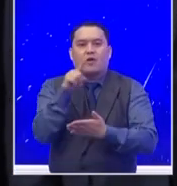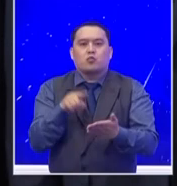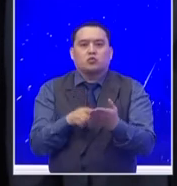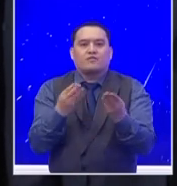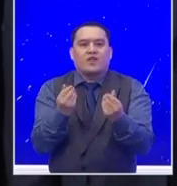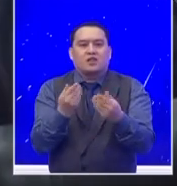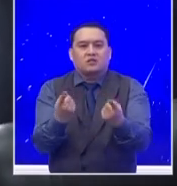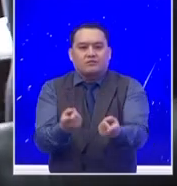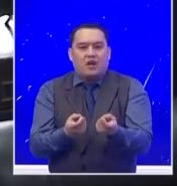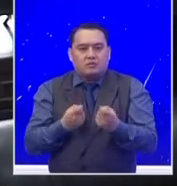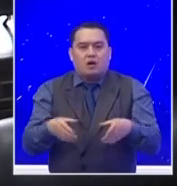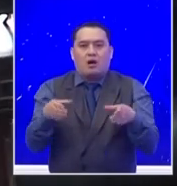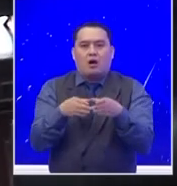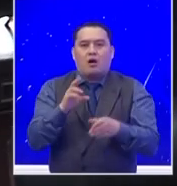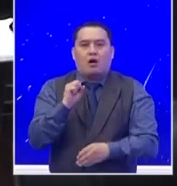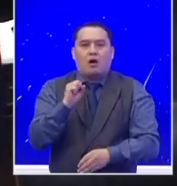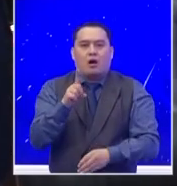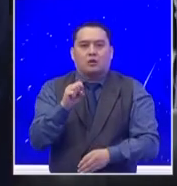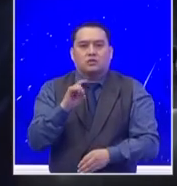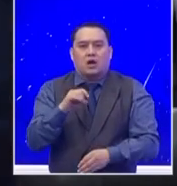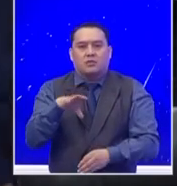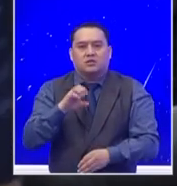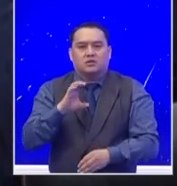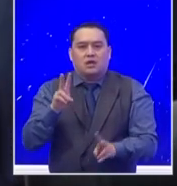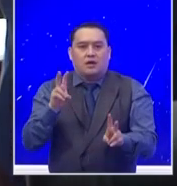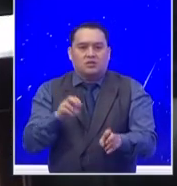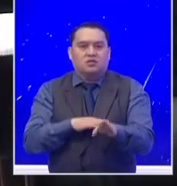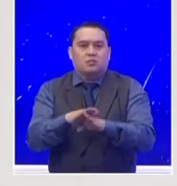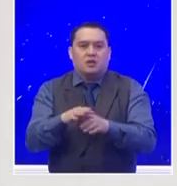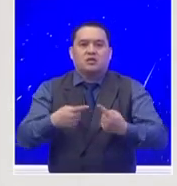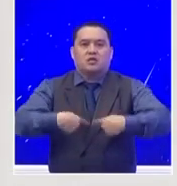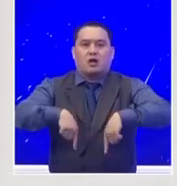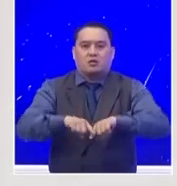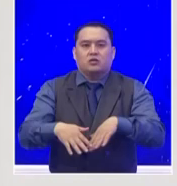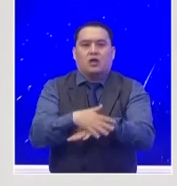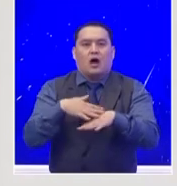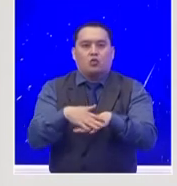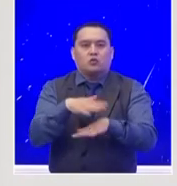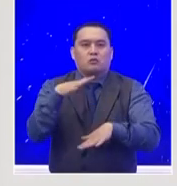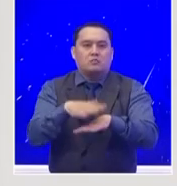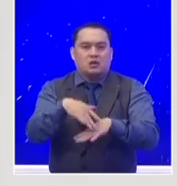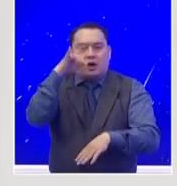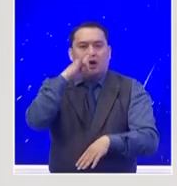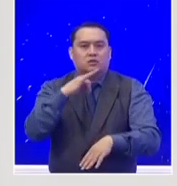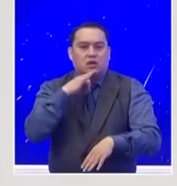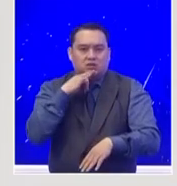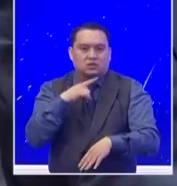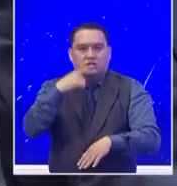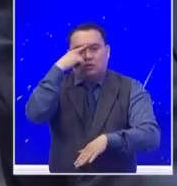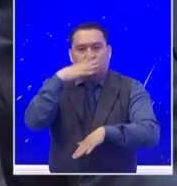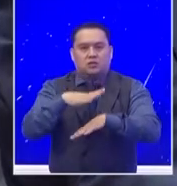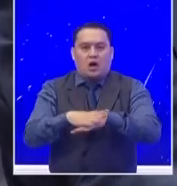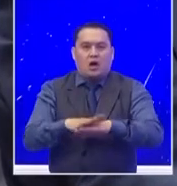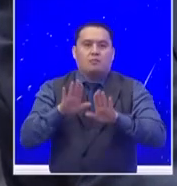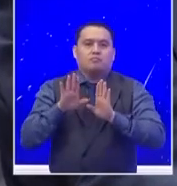и инвестиций корпорации «Казахмыс», исполнительным директором акционерного общества «Народный банк Казахстана», заместителем